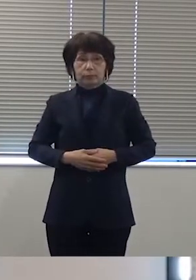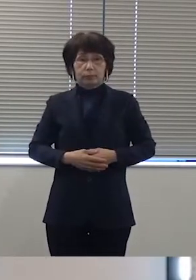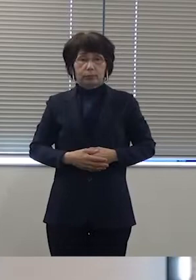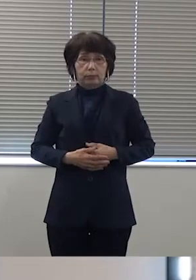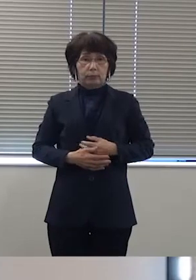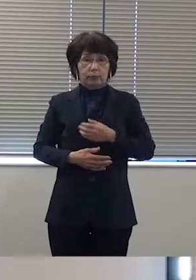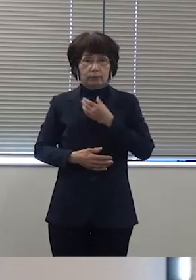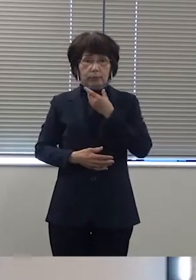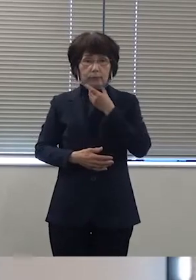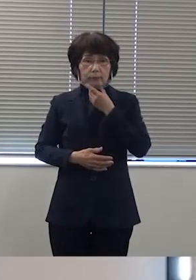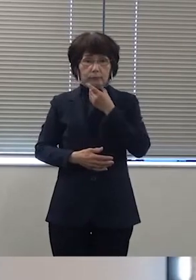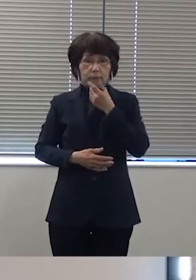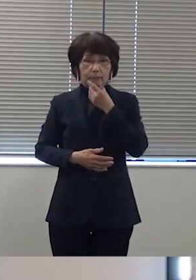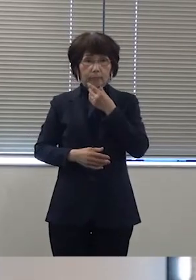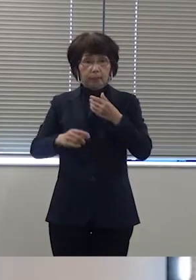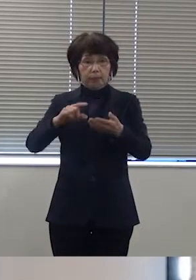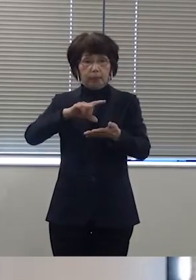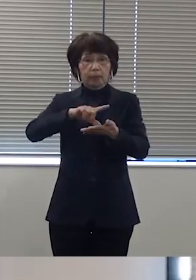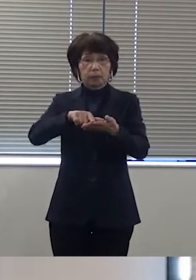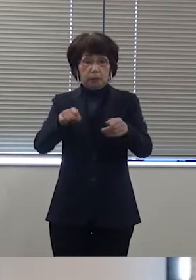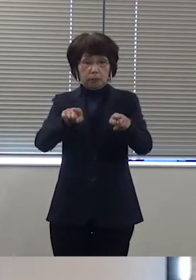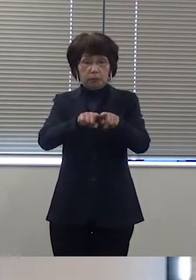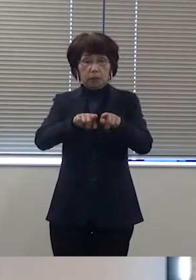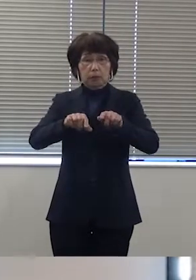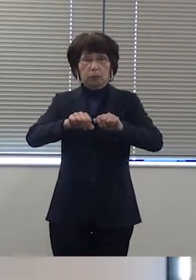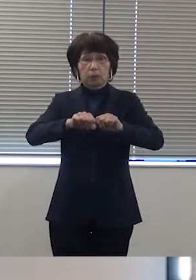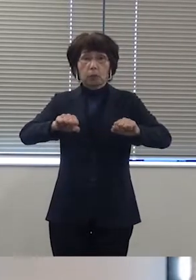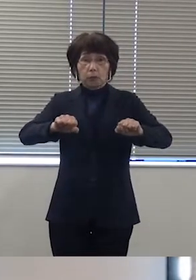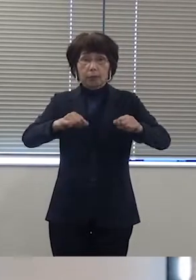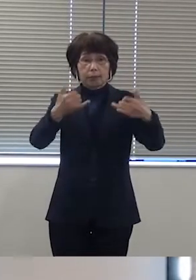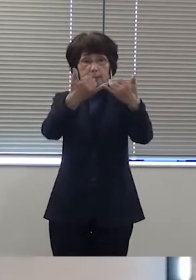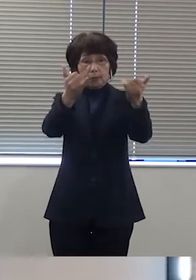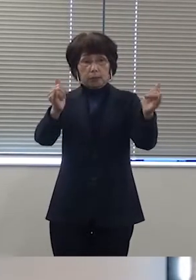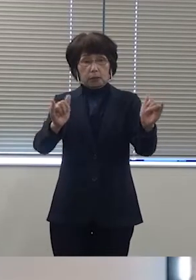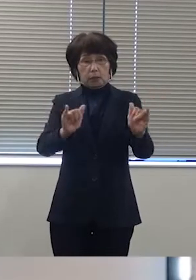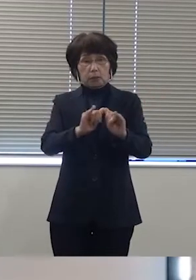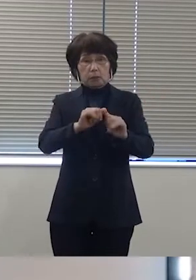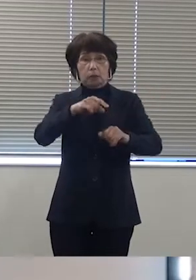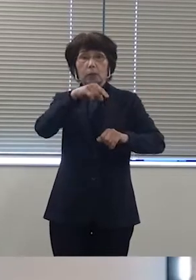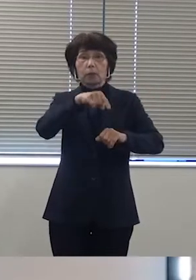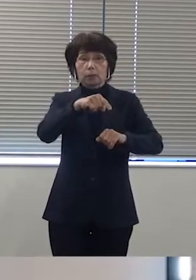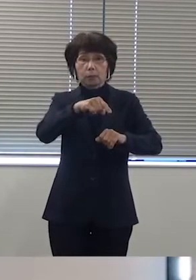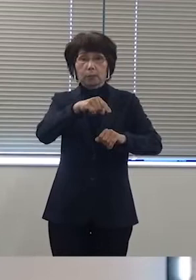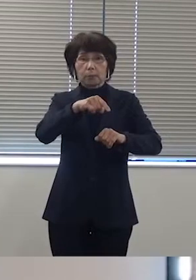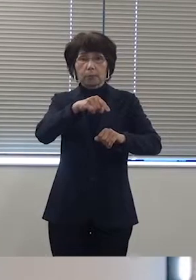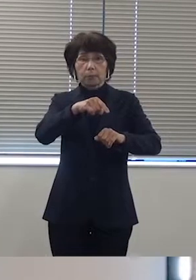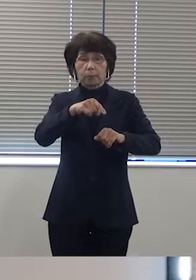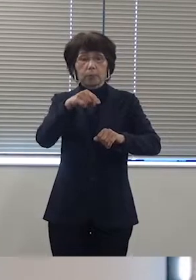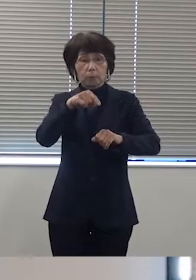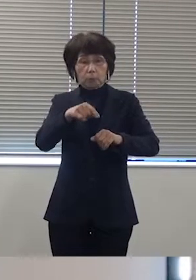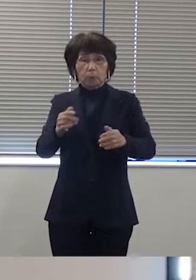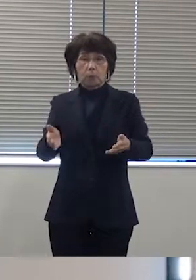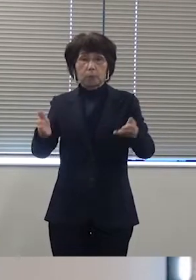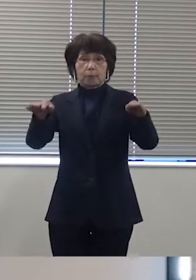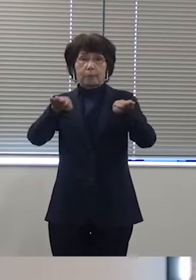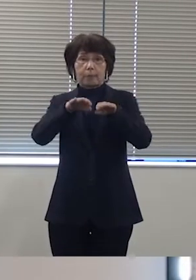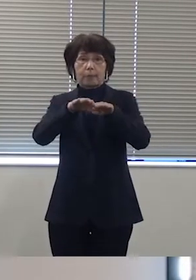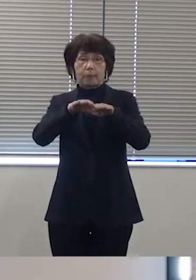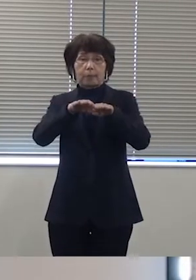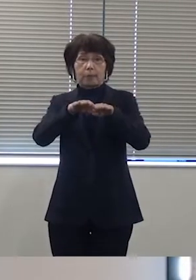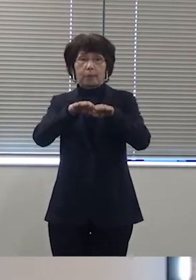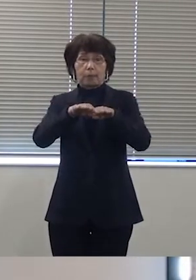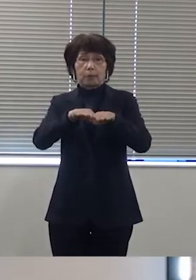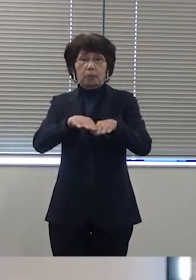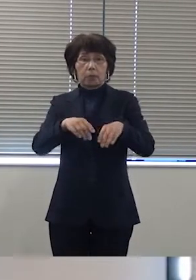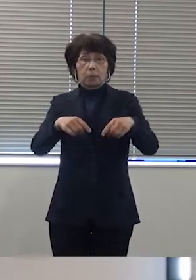地域共生社会の中でのですね、地域の先端なんですが、 生駒市民会館は今市民